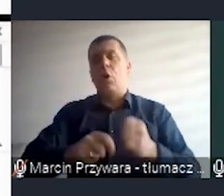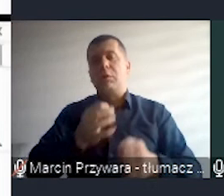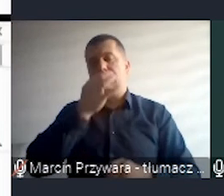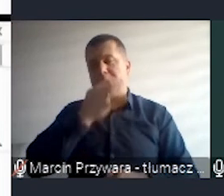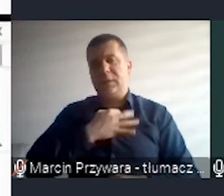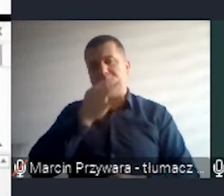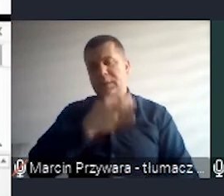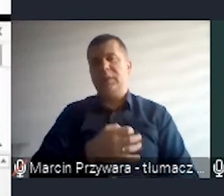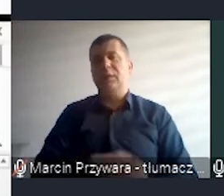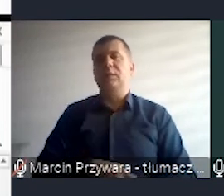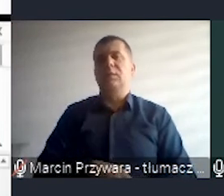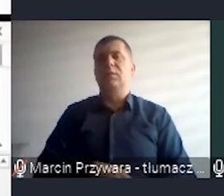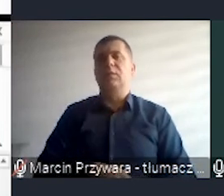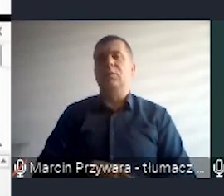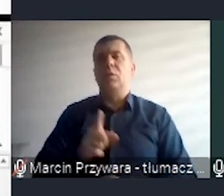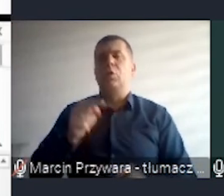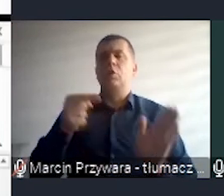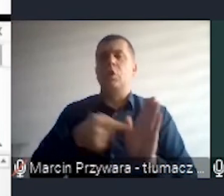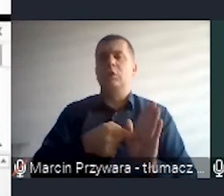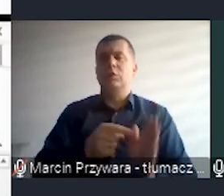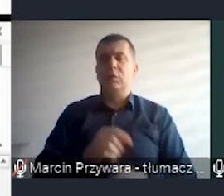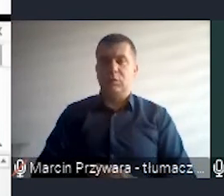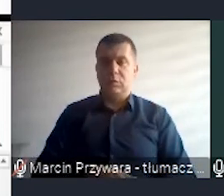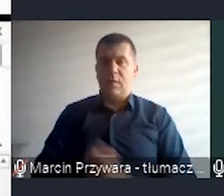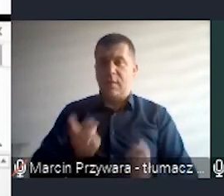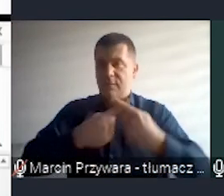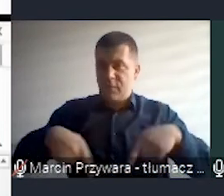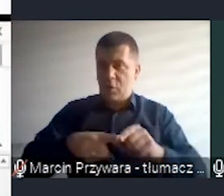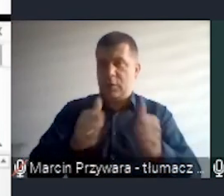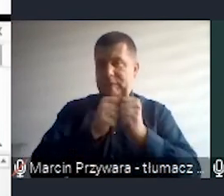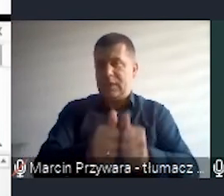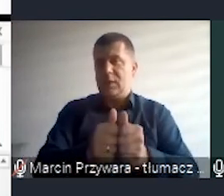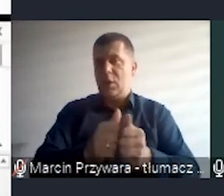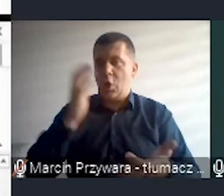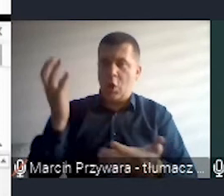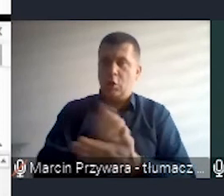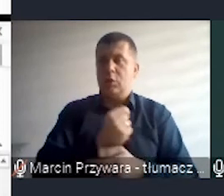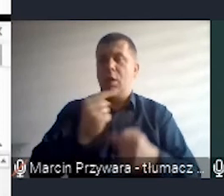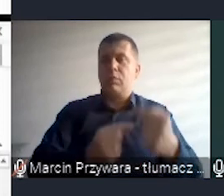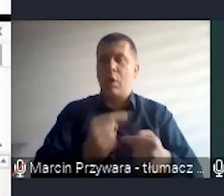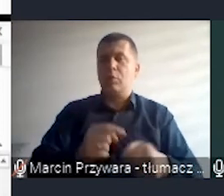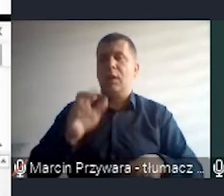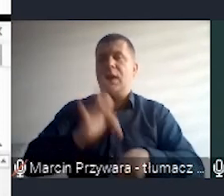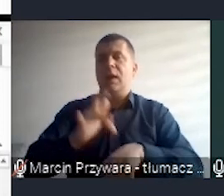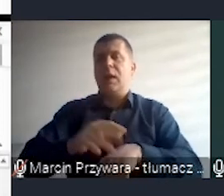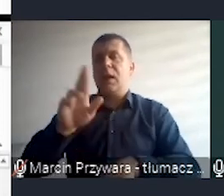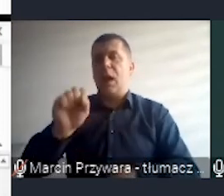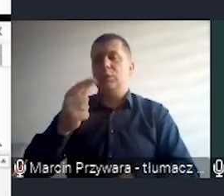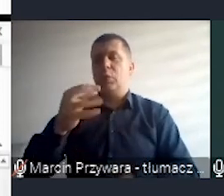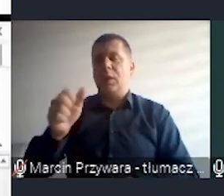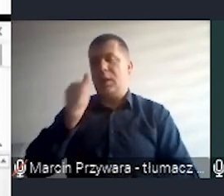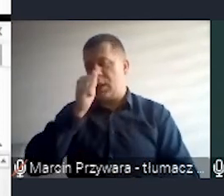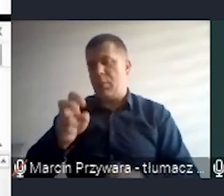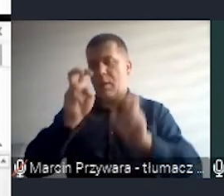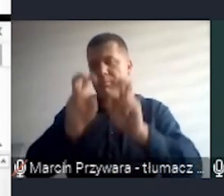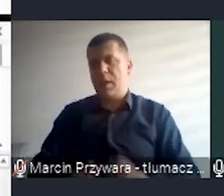sobie, to pytania dotyczące wykonania zadań, osiągnięcia produktów i rezultatów. Nie mogą badać